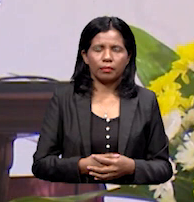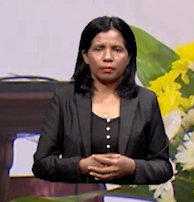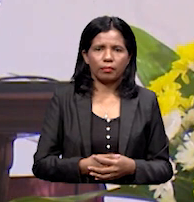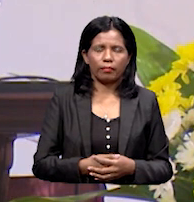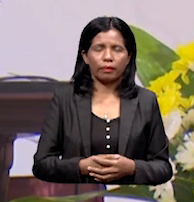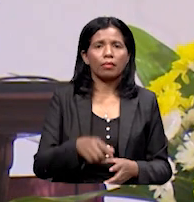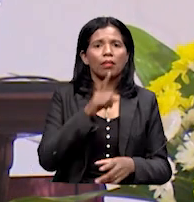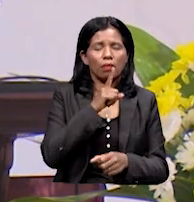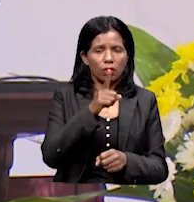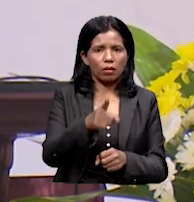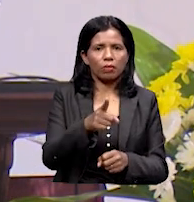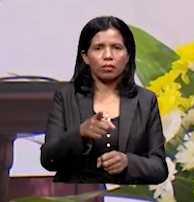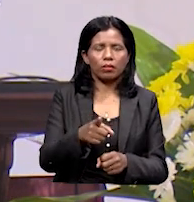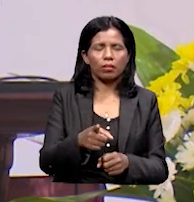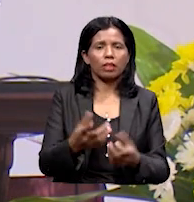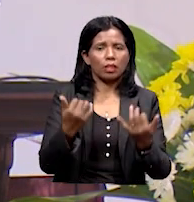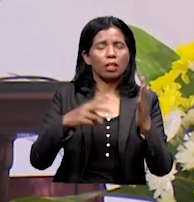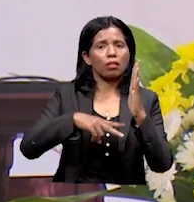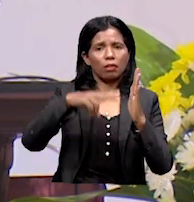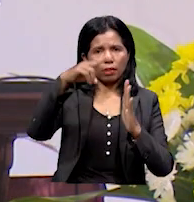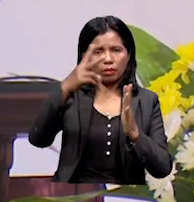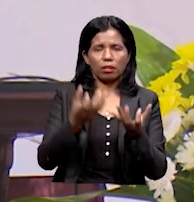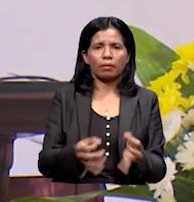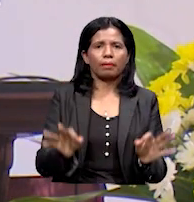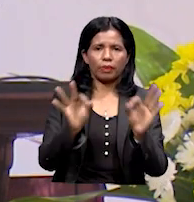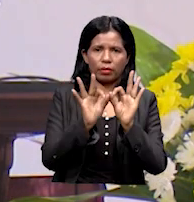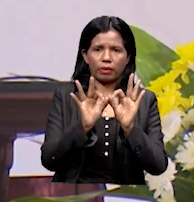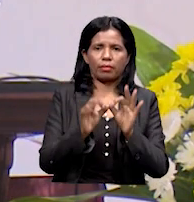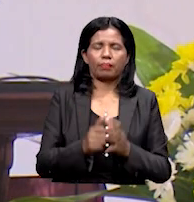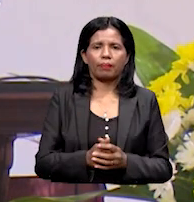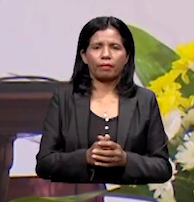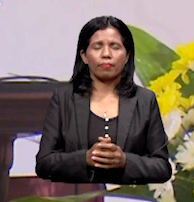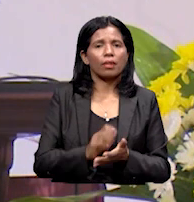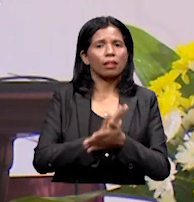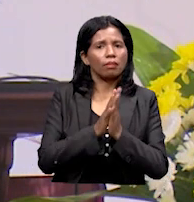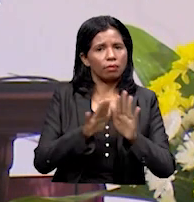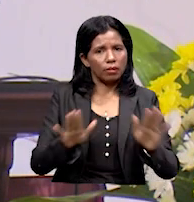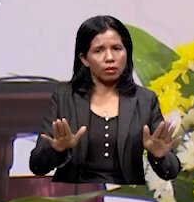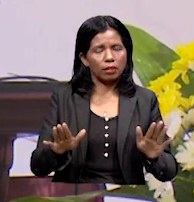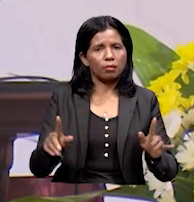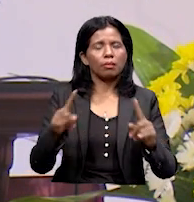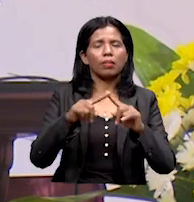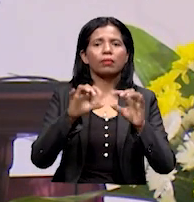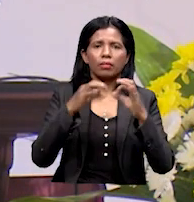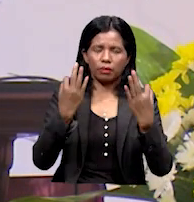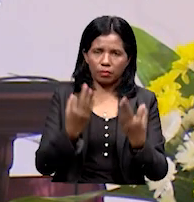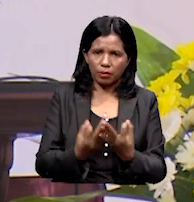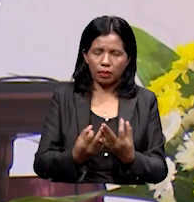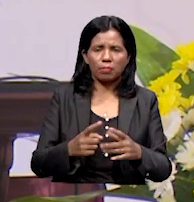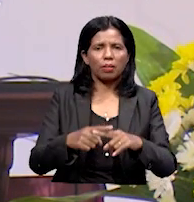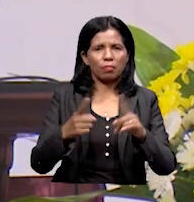Los duni kata kita ne valor ne be importante. Paz, familia. Mai be considera